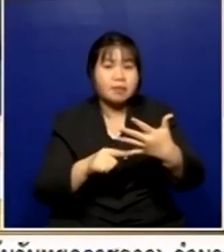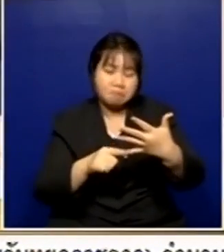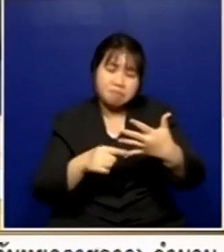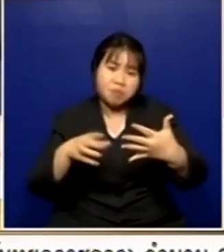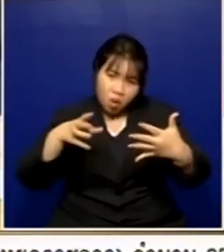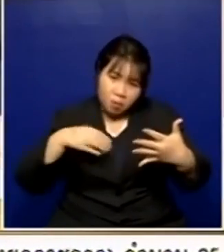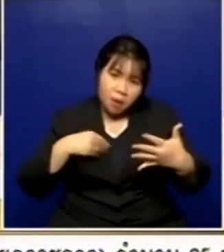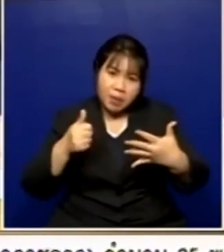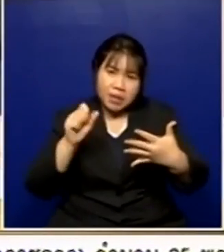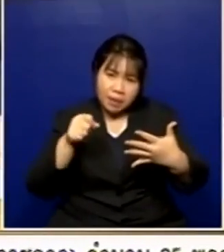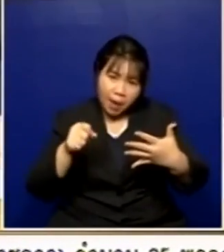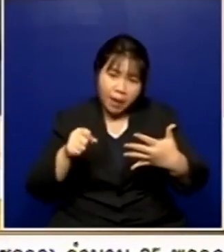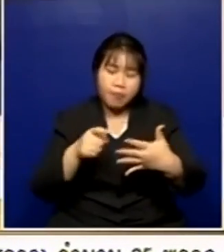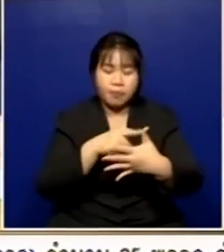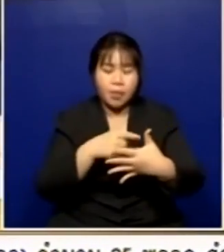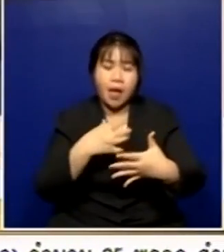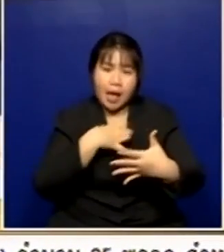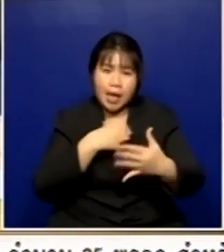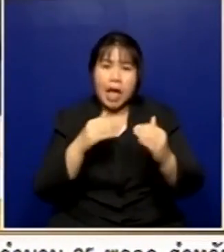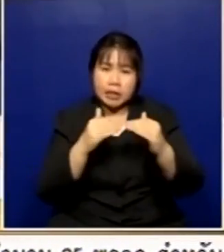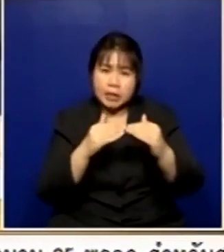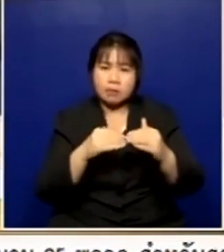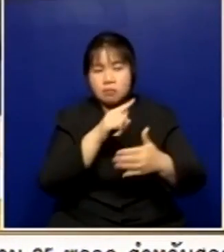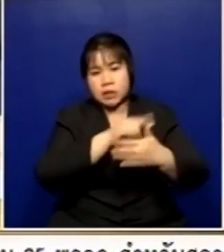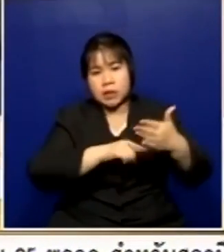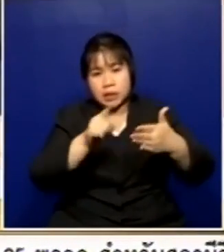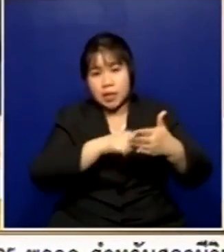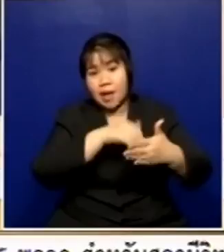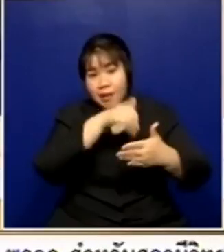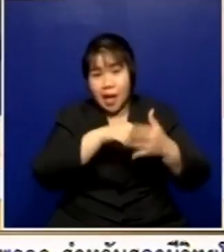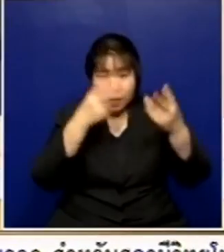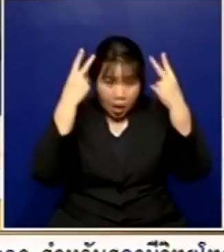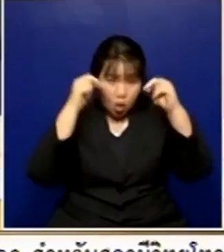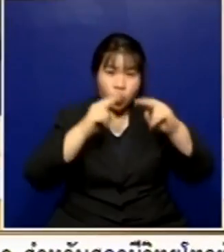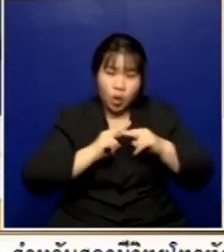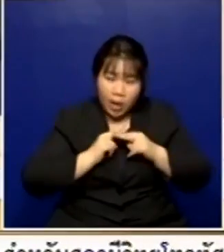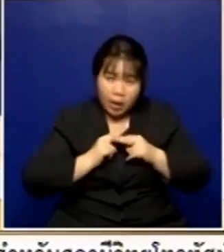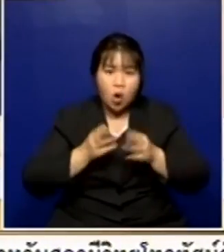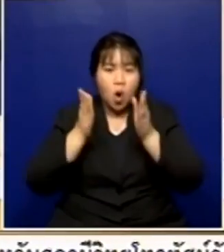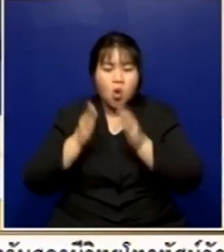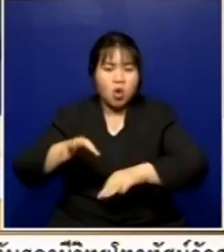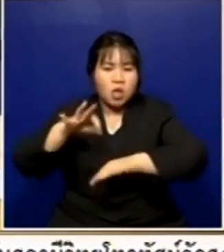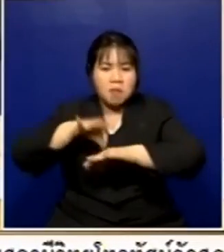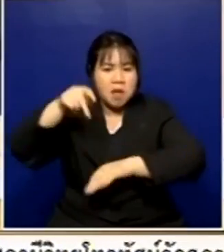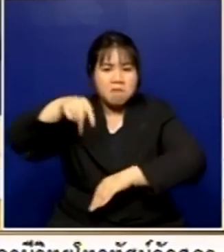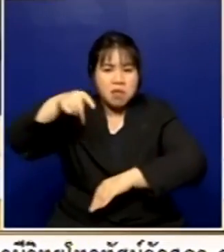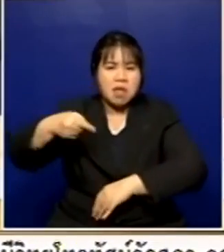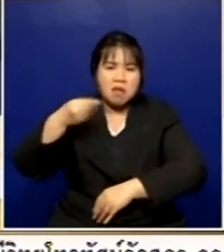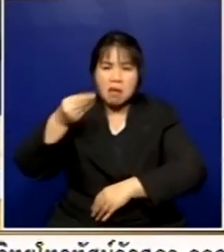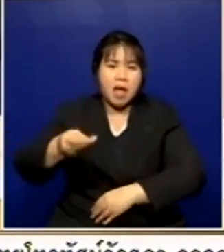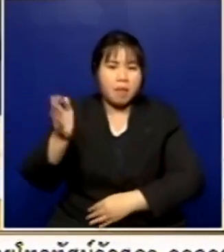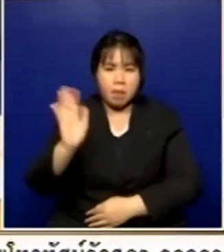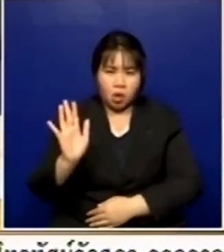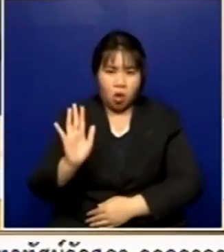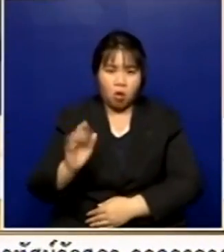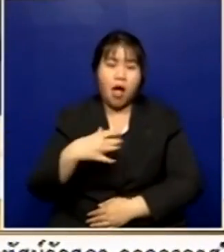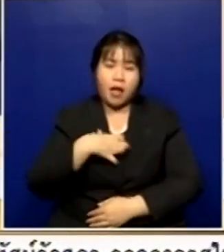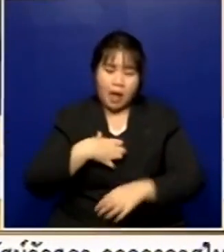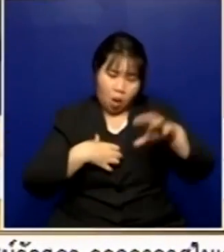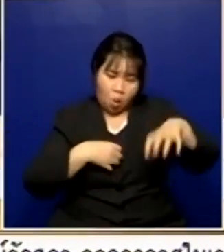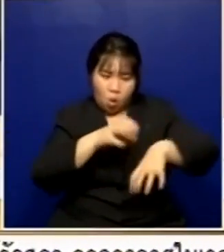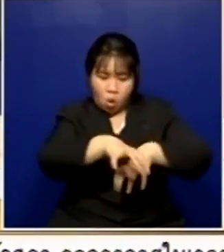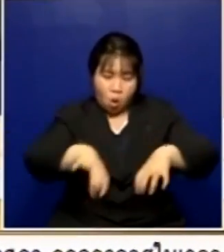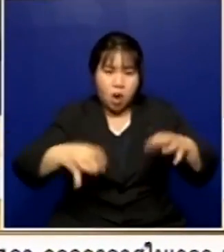ความฝันที่เราอยากจะมีสิทธิ์เรื่องอะไรรัฐมนตรีเองโดยมีกลุ่มคนพิเศษมีอำนาจเหนือประชาชนนะครับความฝันก็จะมีองค์กรอิสระ